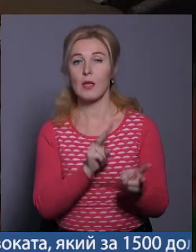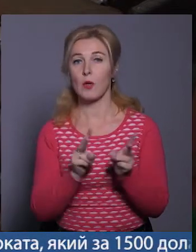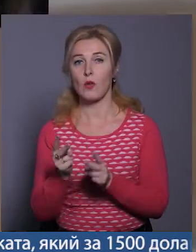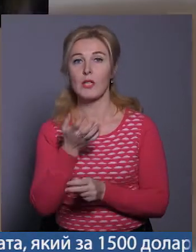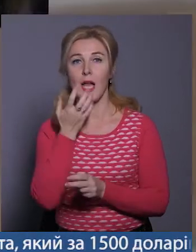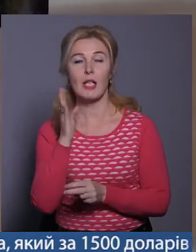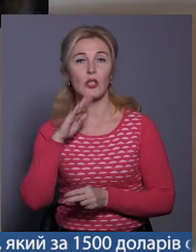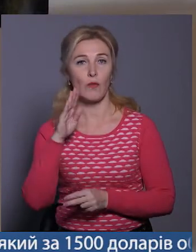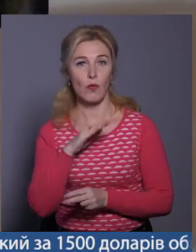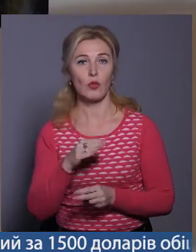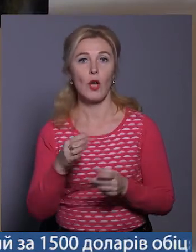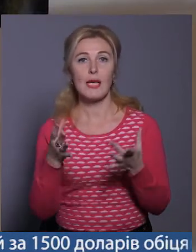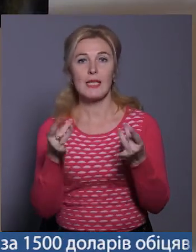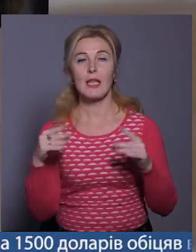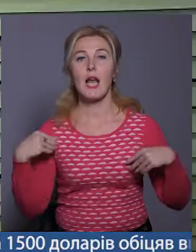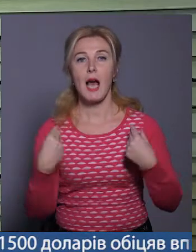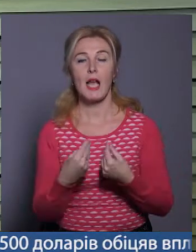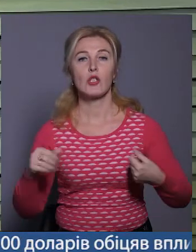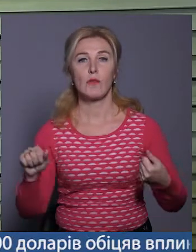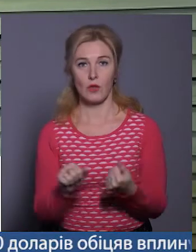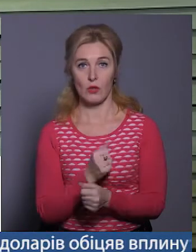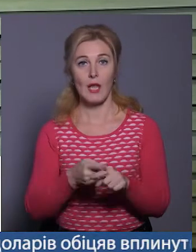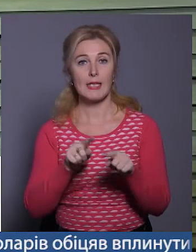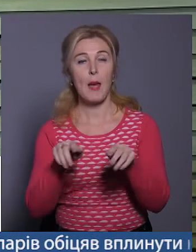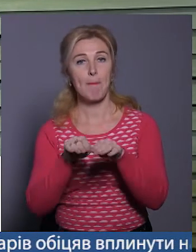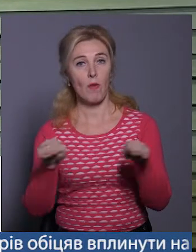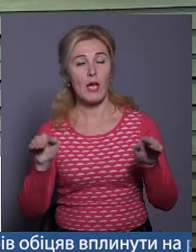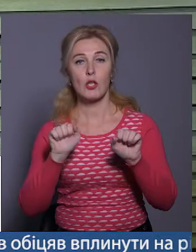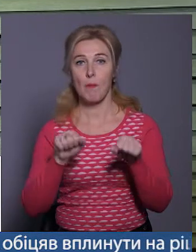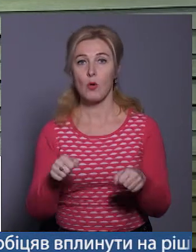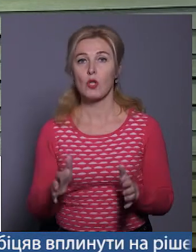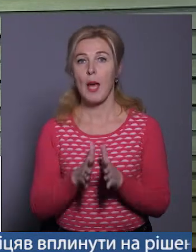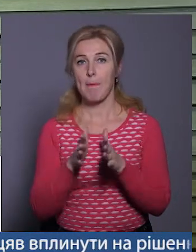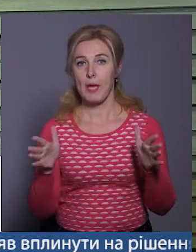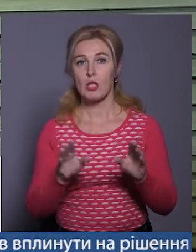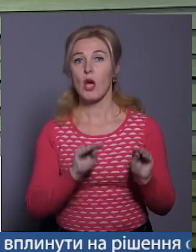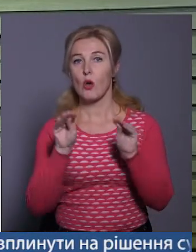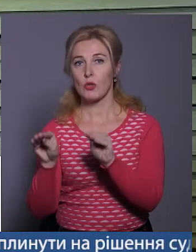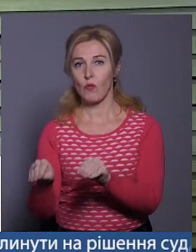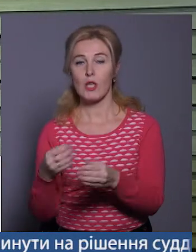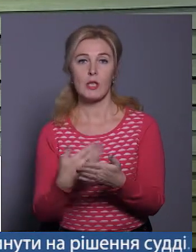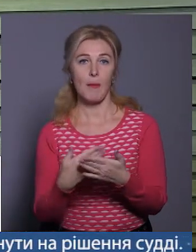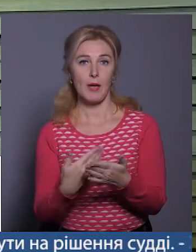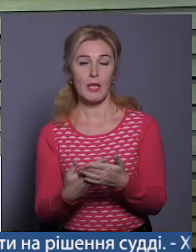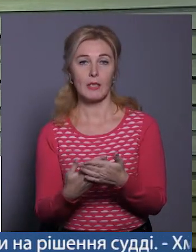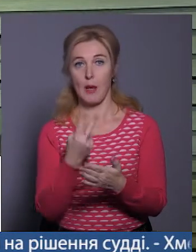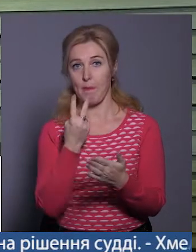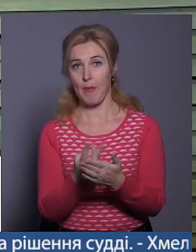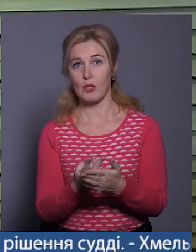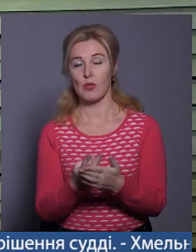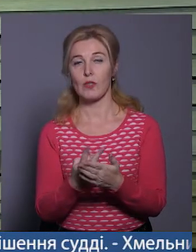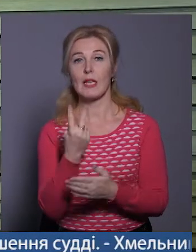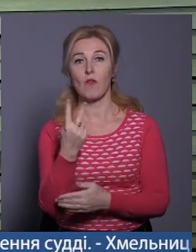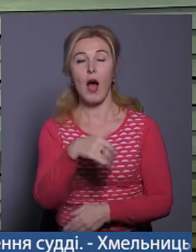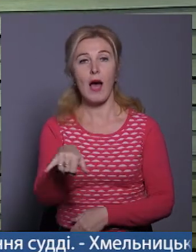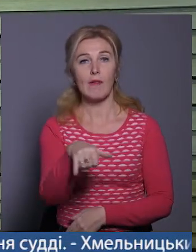нагріти воду і вологі речі висушити. На цій поверхні можна більше розташувати там каструль. От бачите, спокійно ставимо два